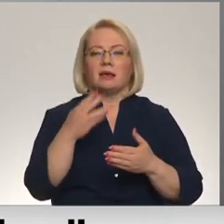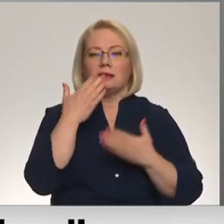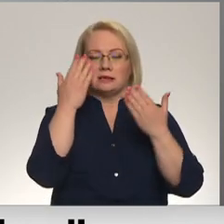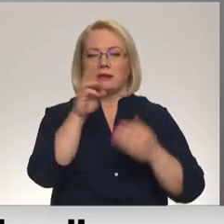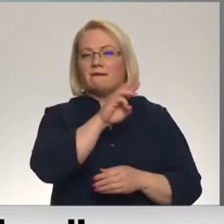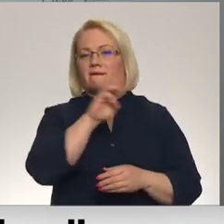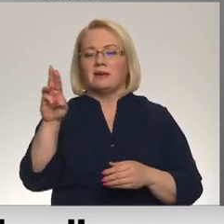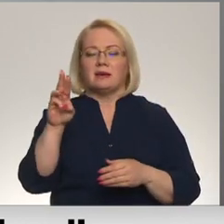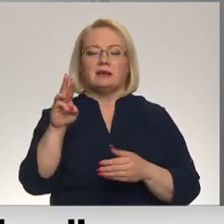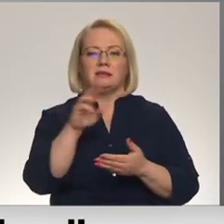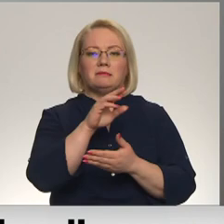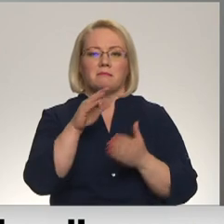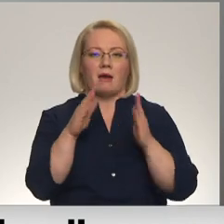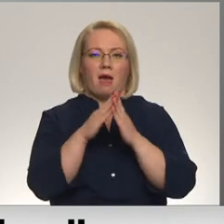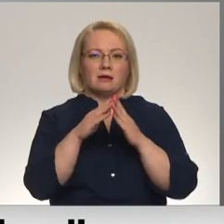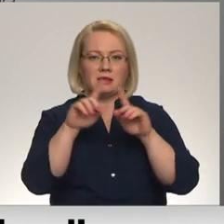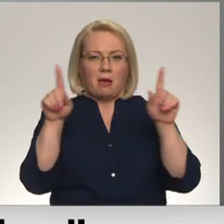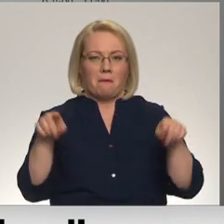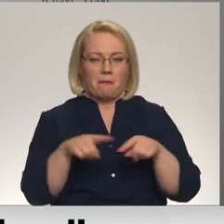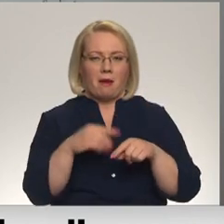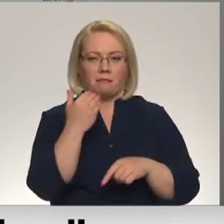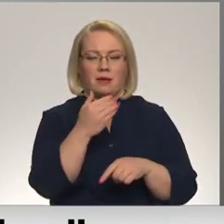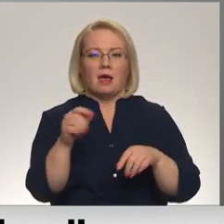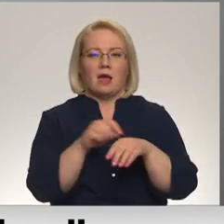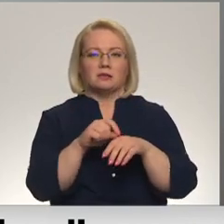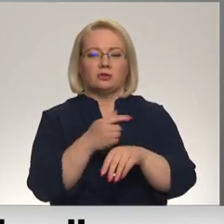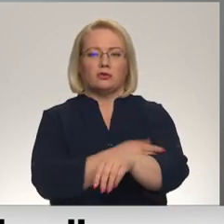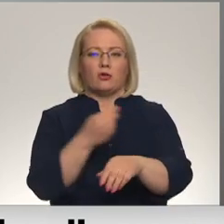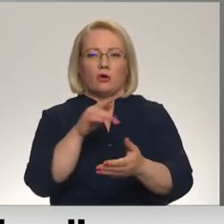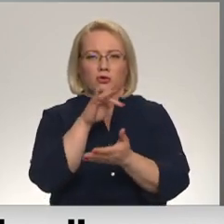vadc.lv. Dāvids Frenefelds, Ivans Milovs, Latvijas televīzija.